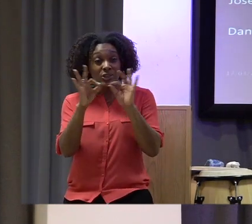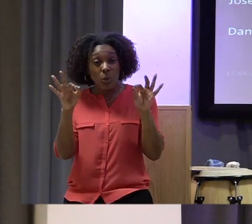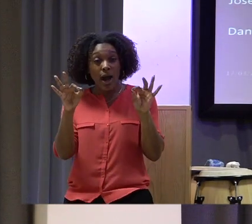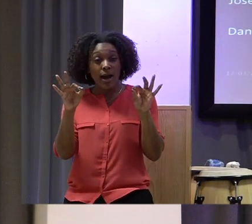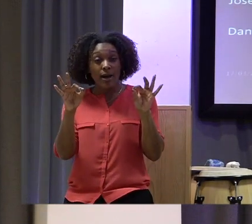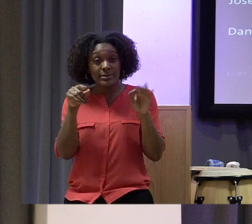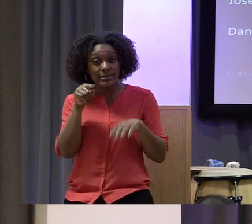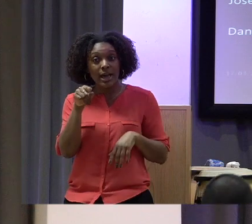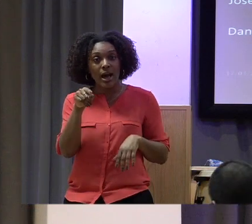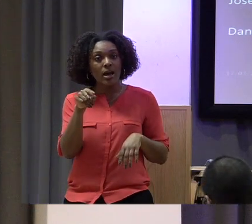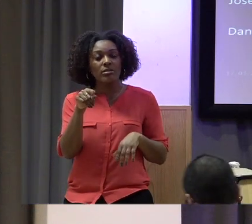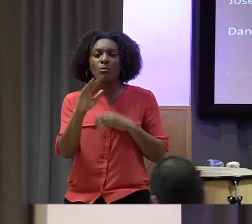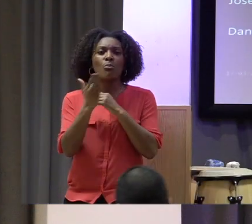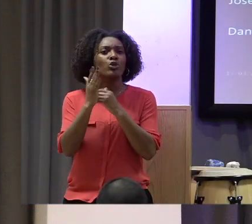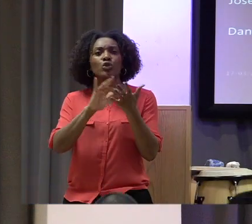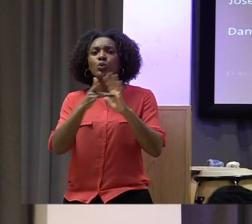partie infime de la vie de Job.